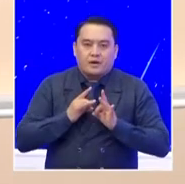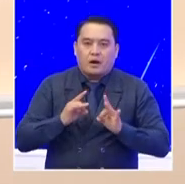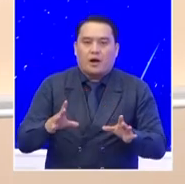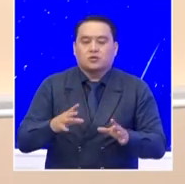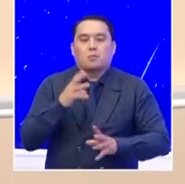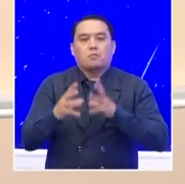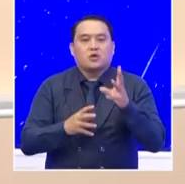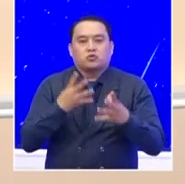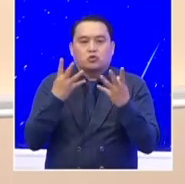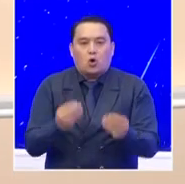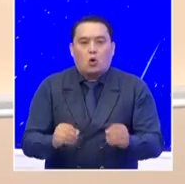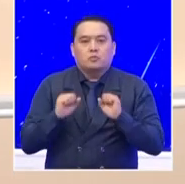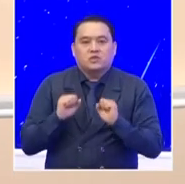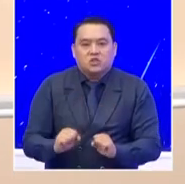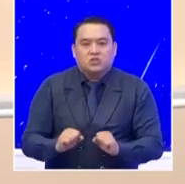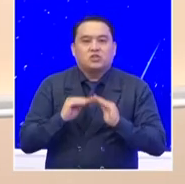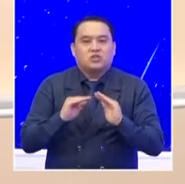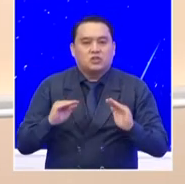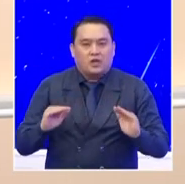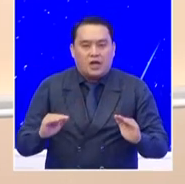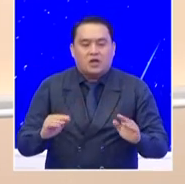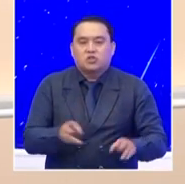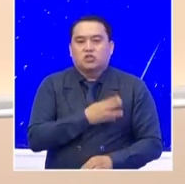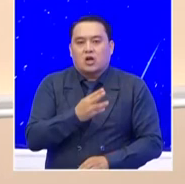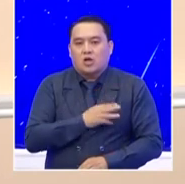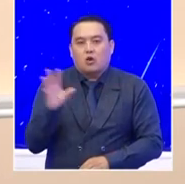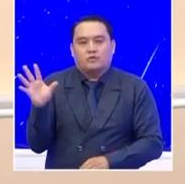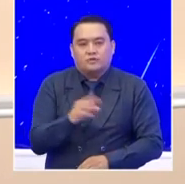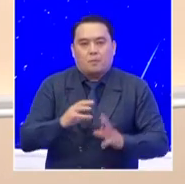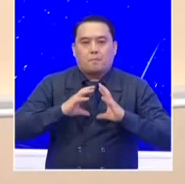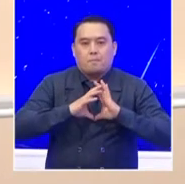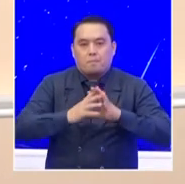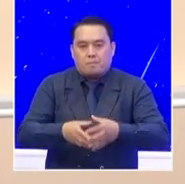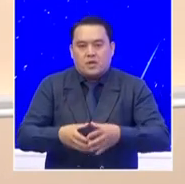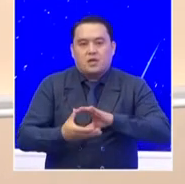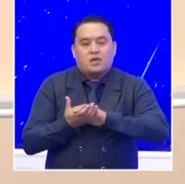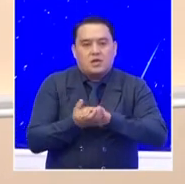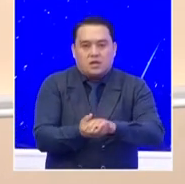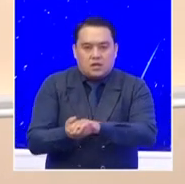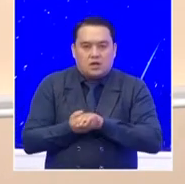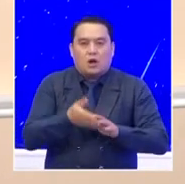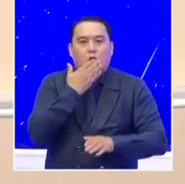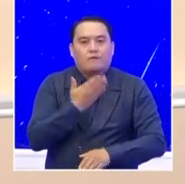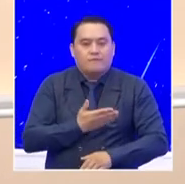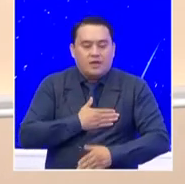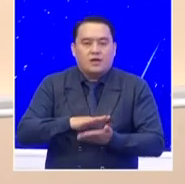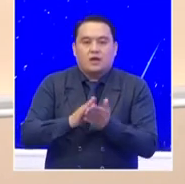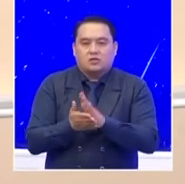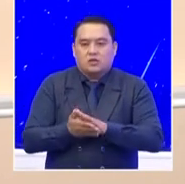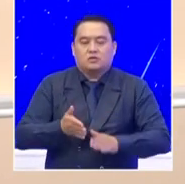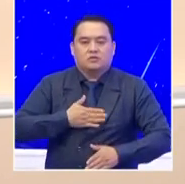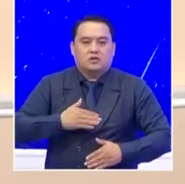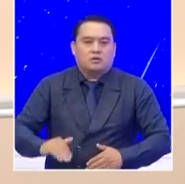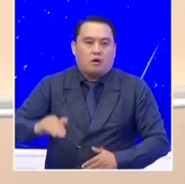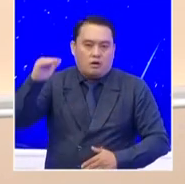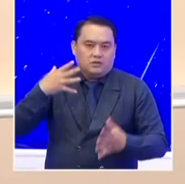с Международным днем защиты детей. Желаю всем мира, согласия, любви, чтобы дети наши